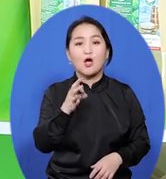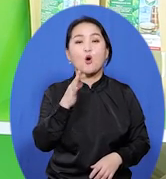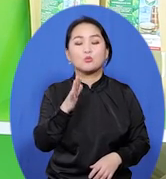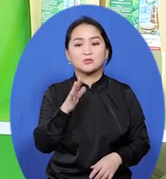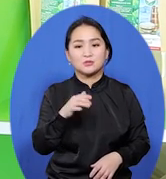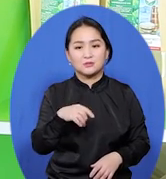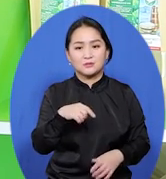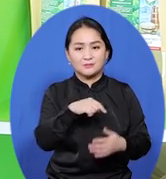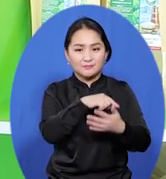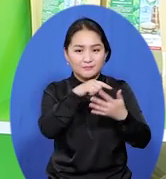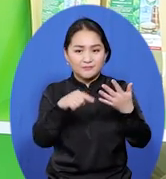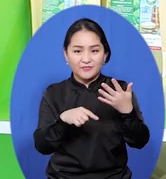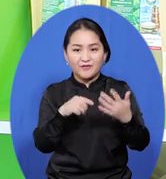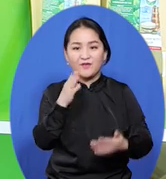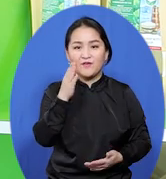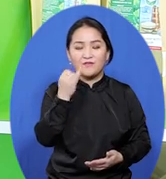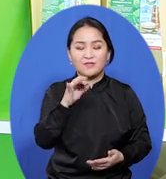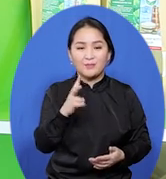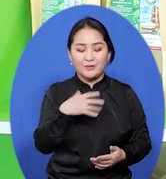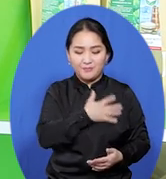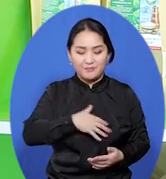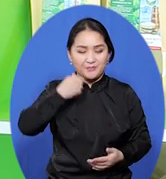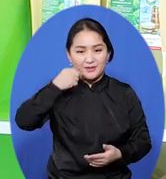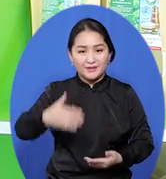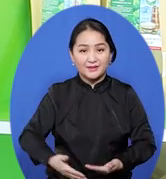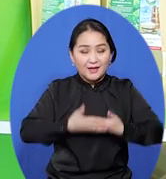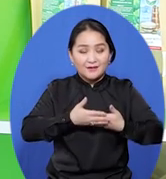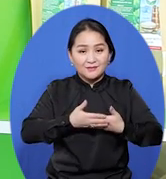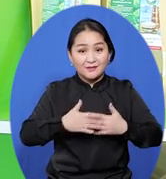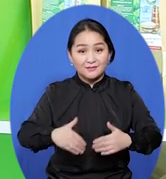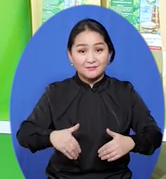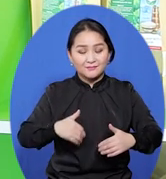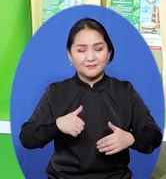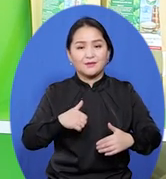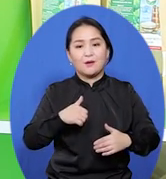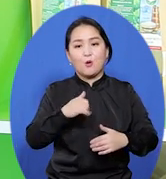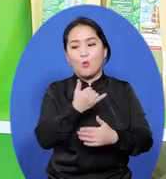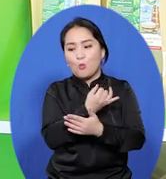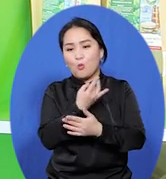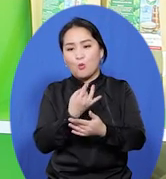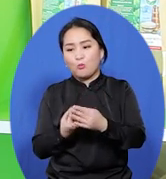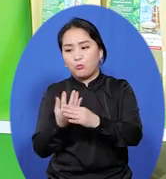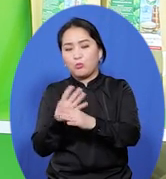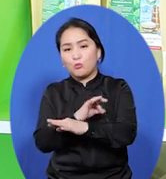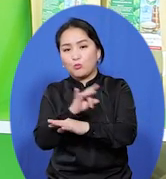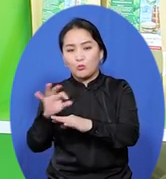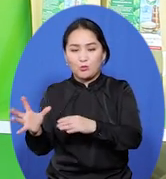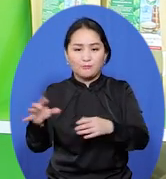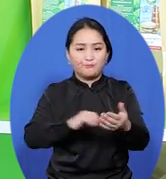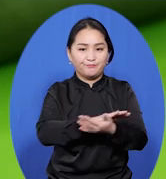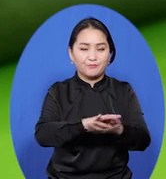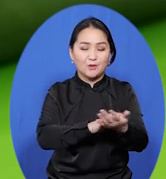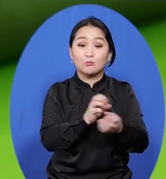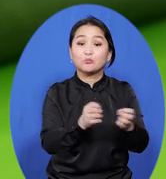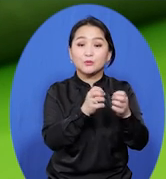хусны навч даган л нэг нэгний витаминлэг дархлаа дэмжих ургамлуудыг холж ийм цай бүтээгдэхүүн гаргасан